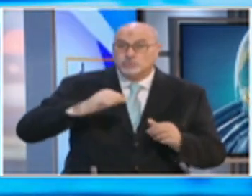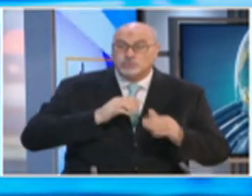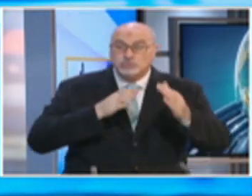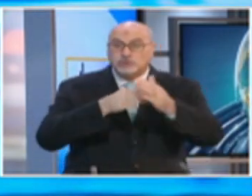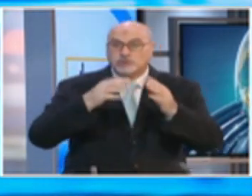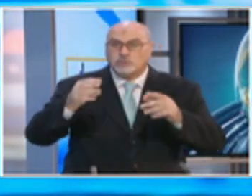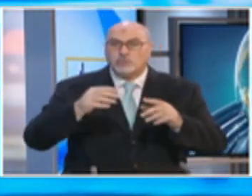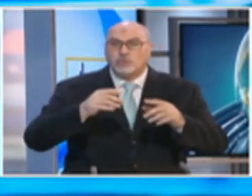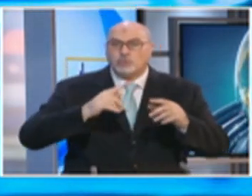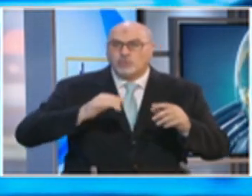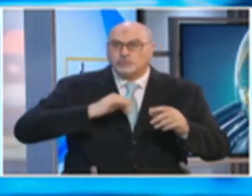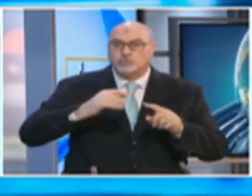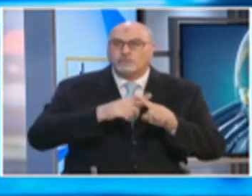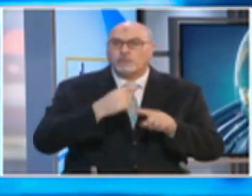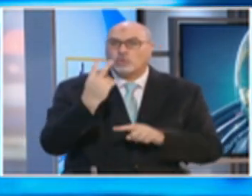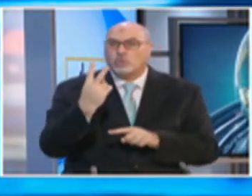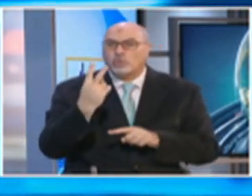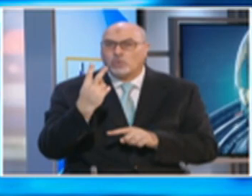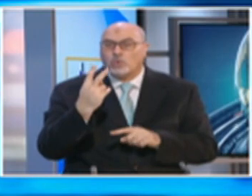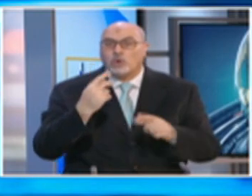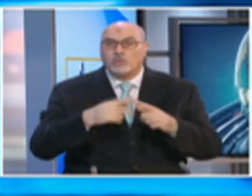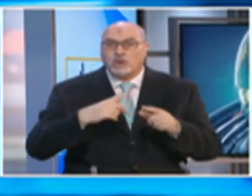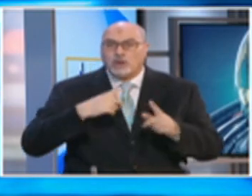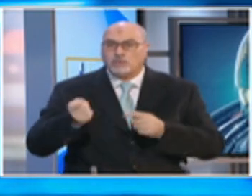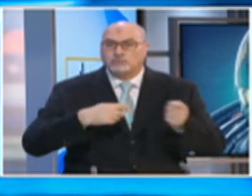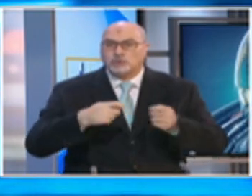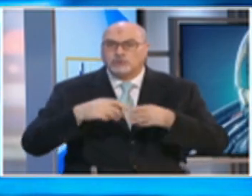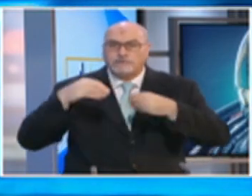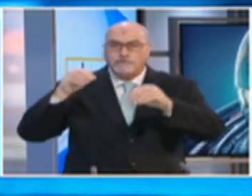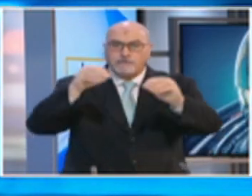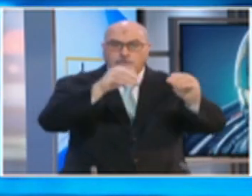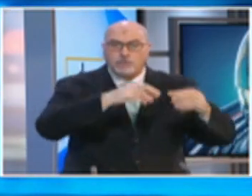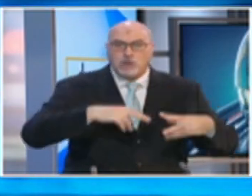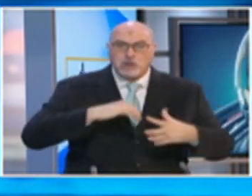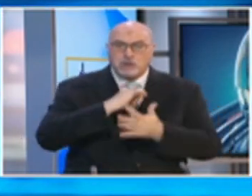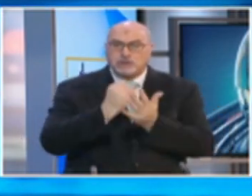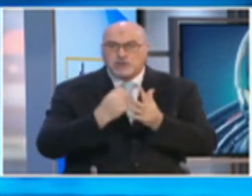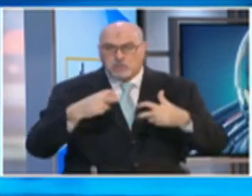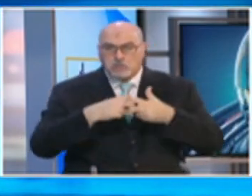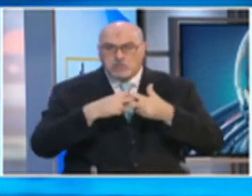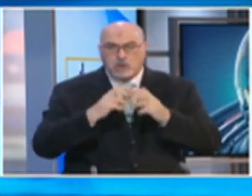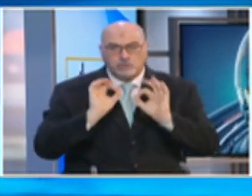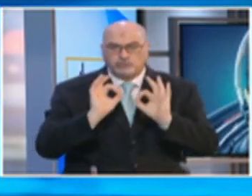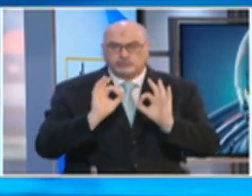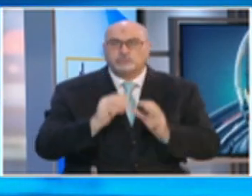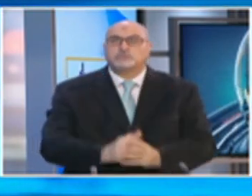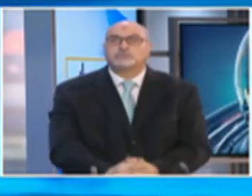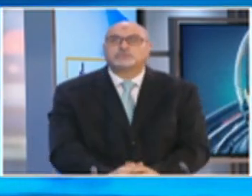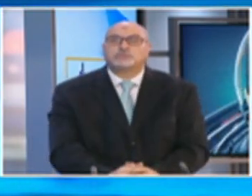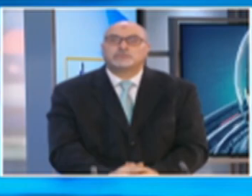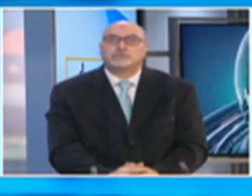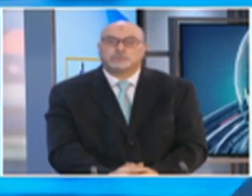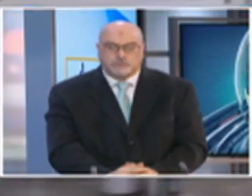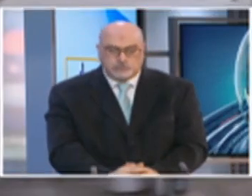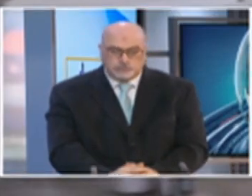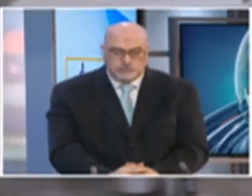مضاعفة إنتاج العجائن وضمان وفرتها في الأسواق بجودة عالية وأسعار معقولة، تقول أمينة بعطوش.